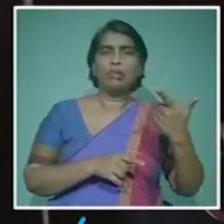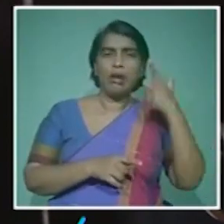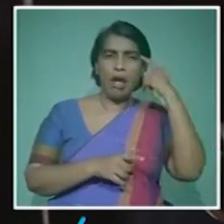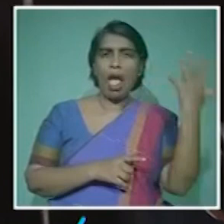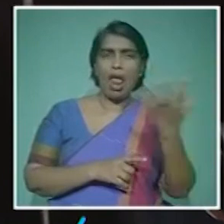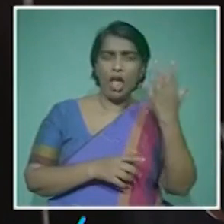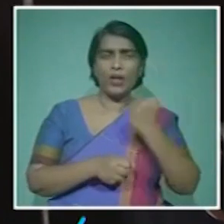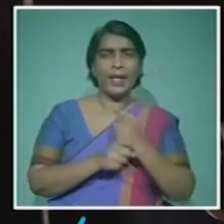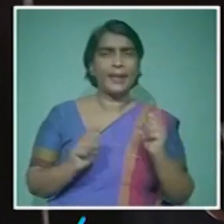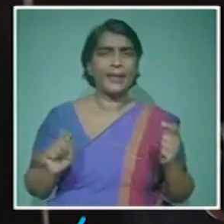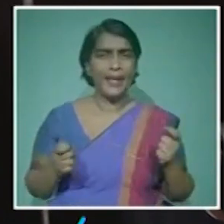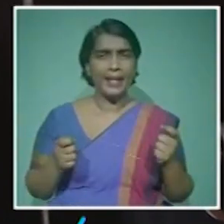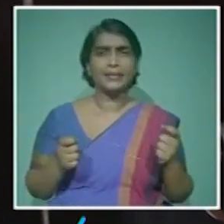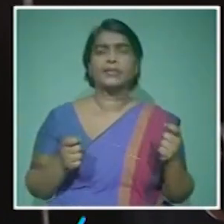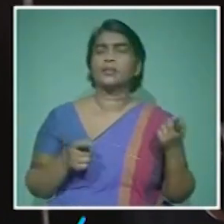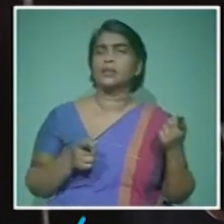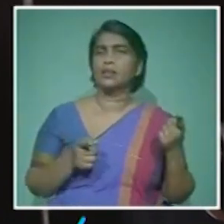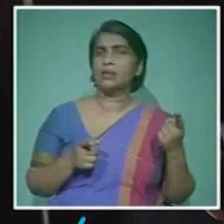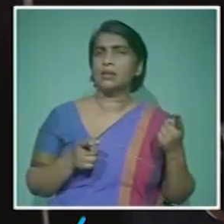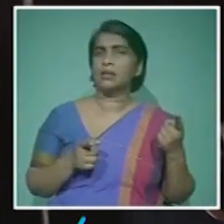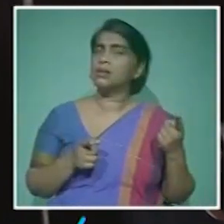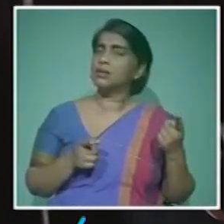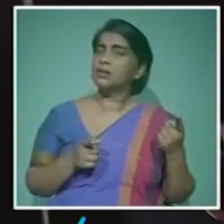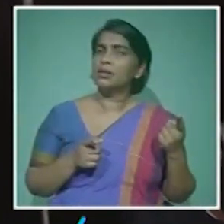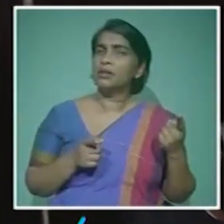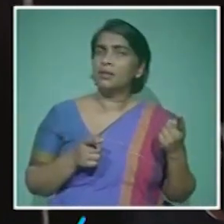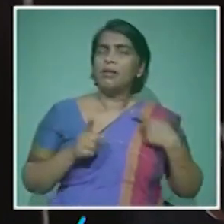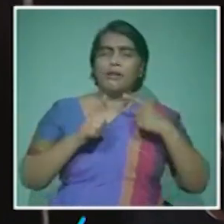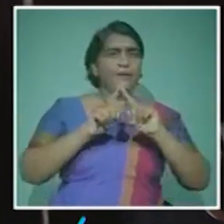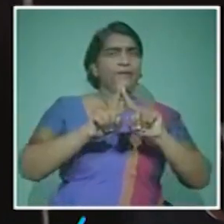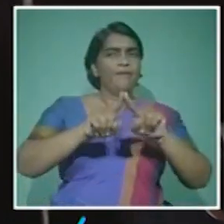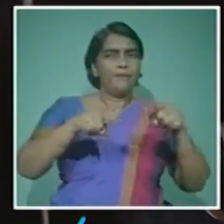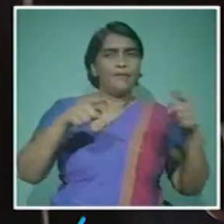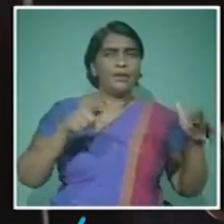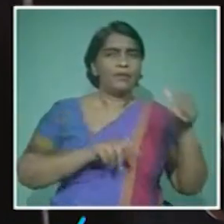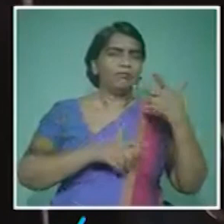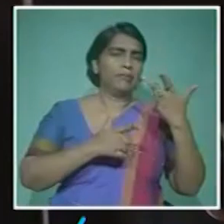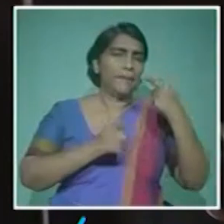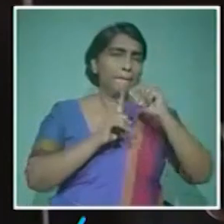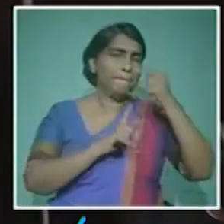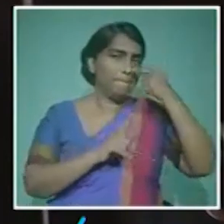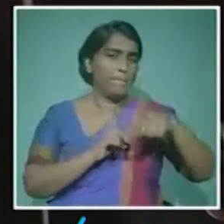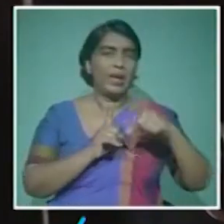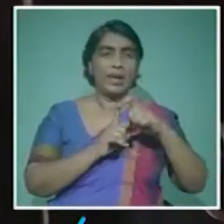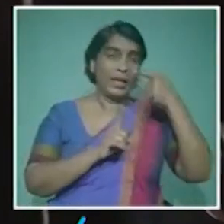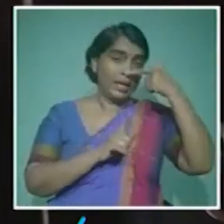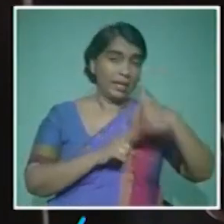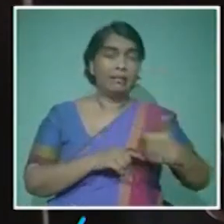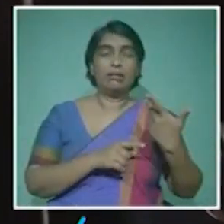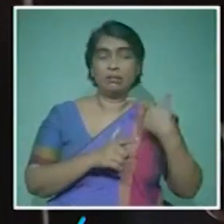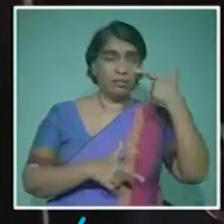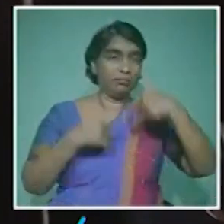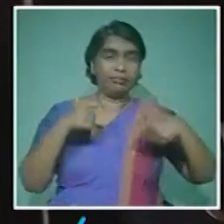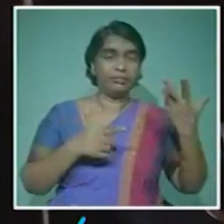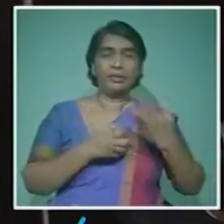අඟුරු ගෑස් සහ මේ අනිකුත් දියර පෙට්‍රල් ඩීසල් වැනි දෑ දහනය නිසා